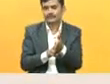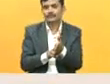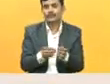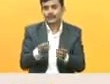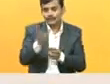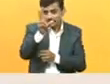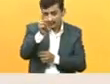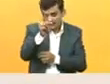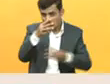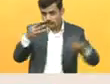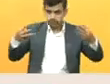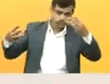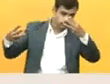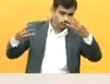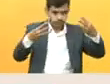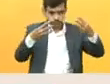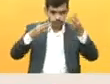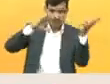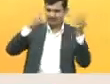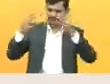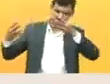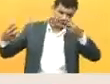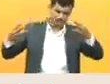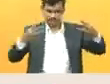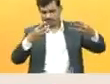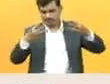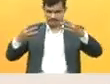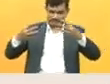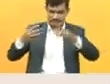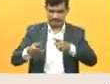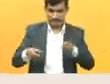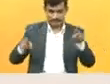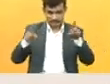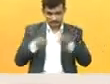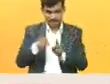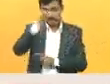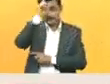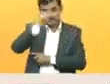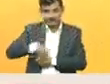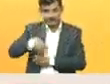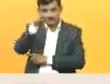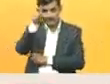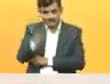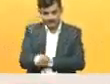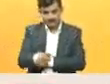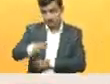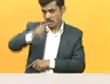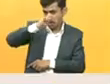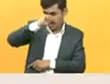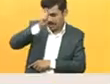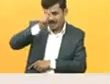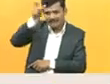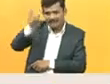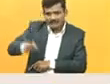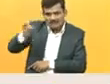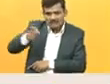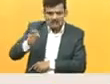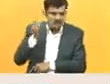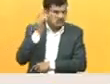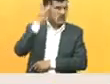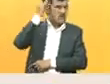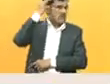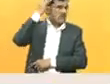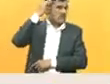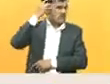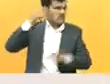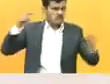युद्ध अपने चरम पर है और इधर भारत में अंग्रेजों के खिलाफ गुस्सा उफान